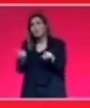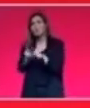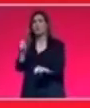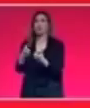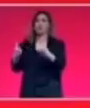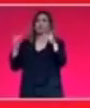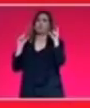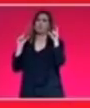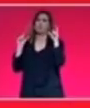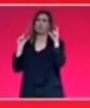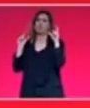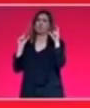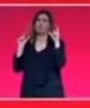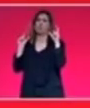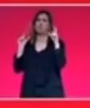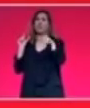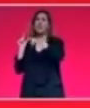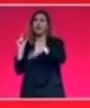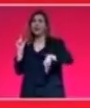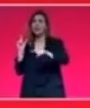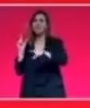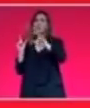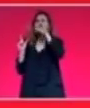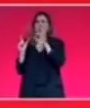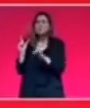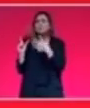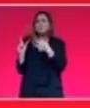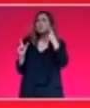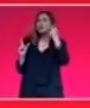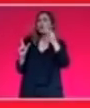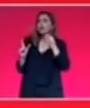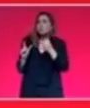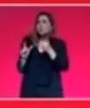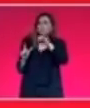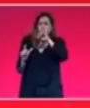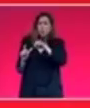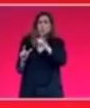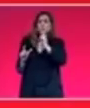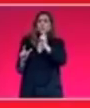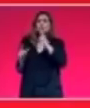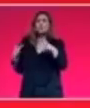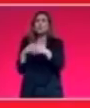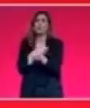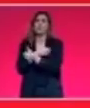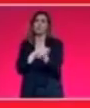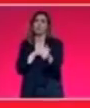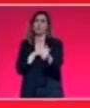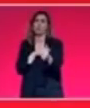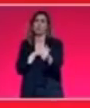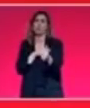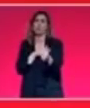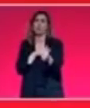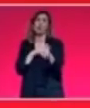Δημοκρατία. Είναι εγκλωβισμένοι σε άγονες λογικές κομματικής περιχαράκωσης. Αδυνατούν